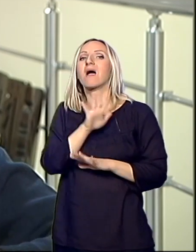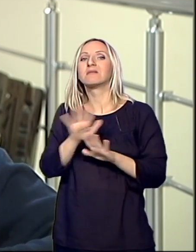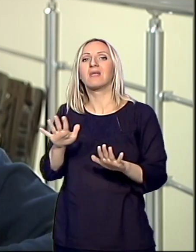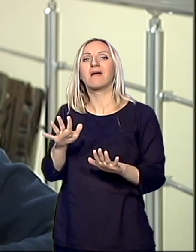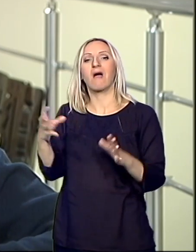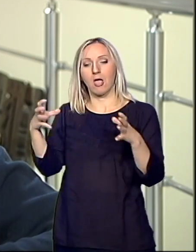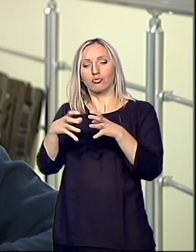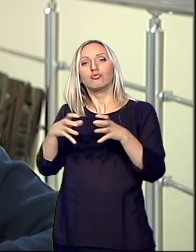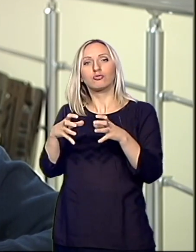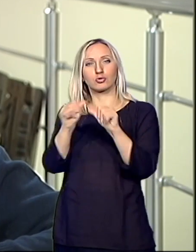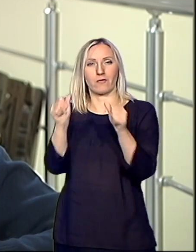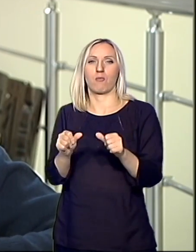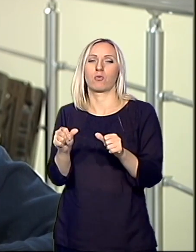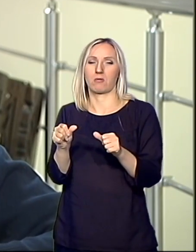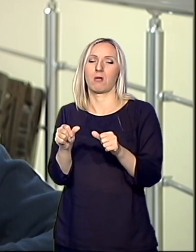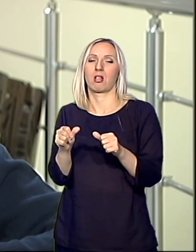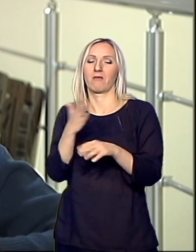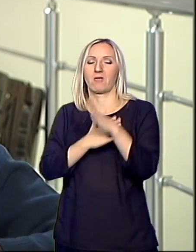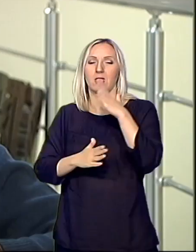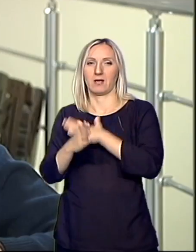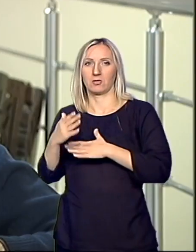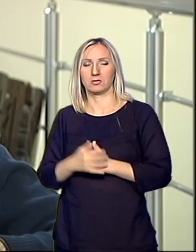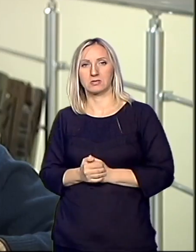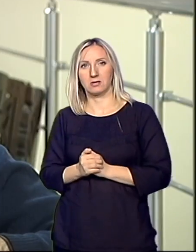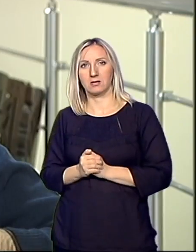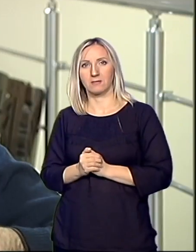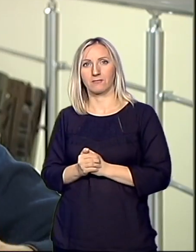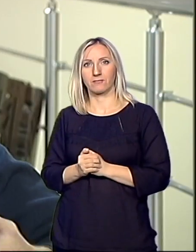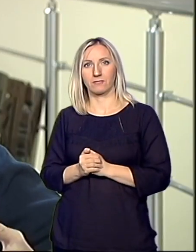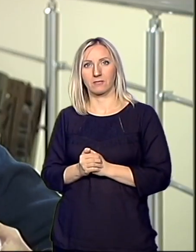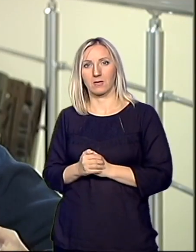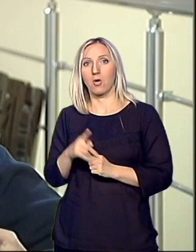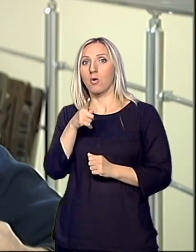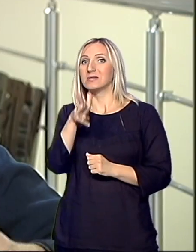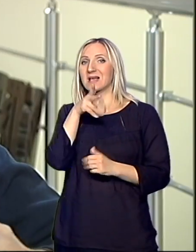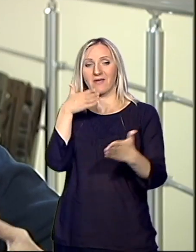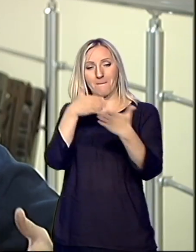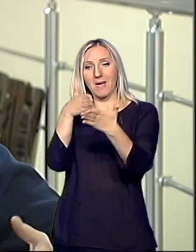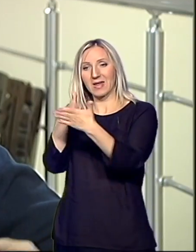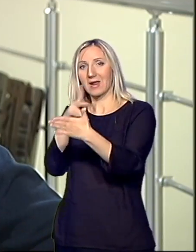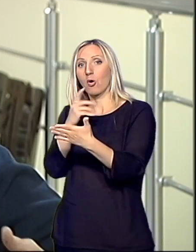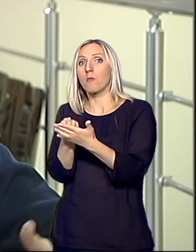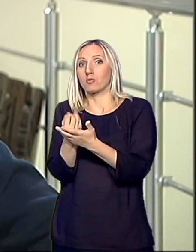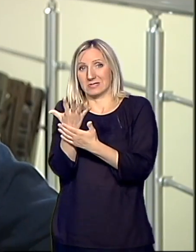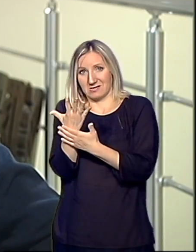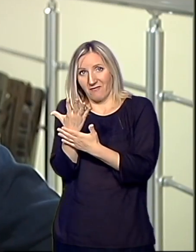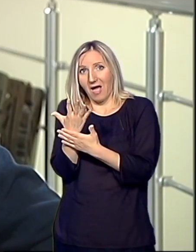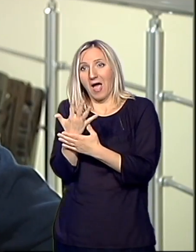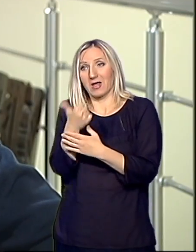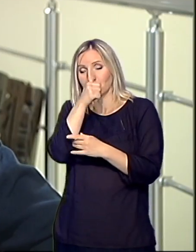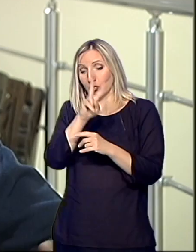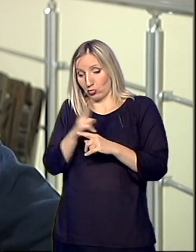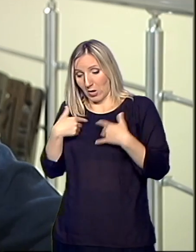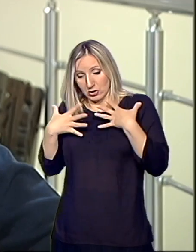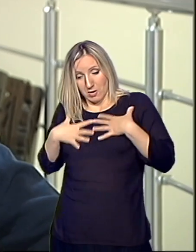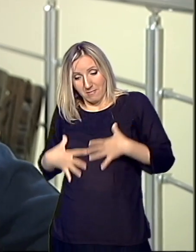model invalidnosti. On zahteva da se prepreke koje njemu stvara to što je u drugačijem